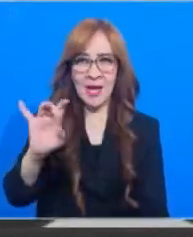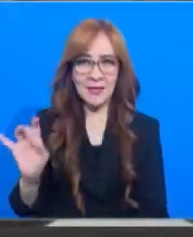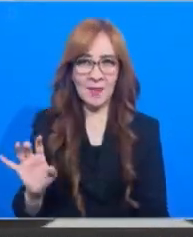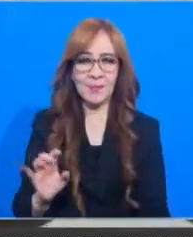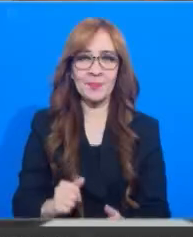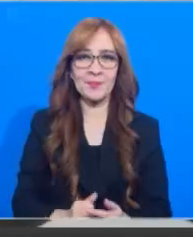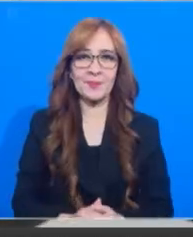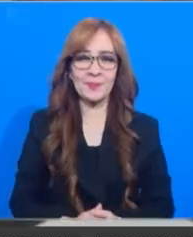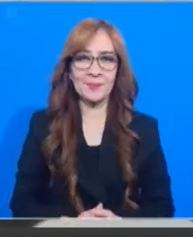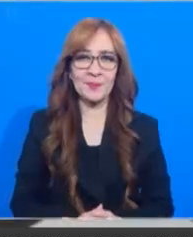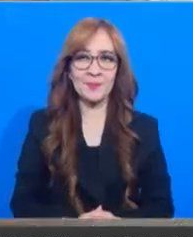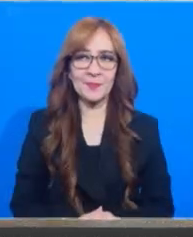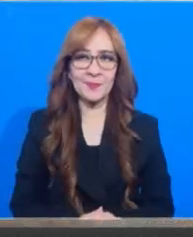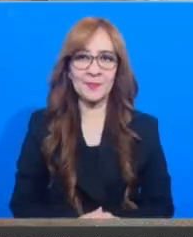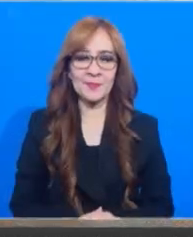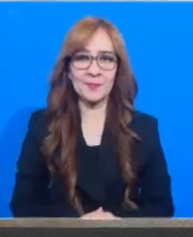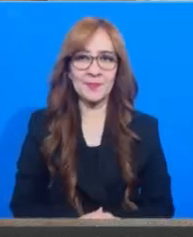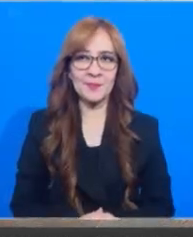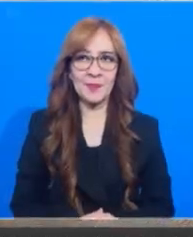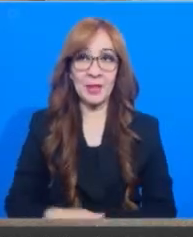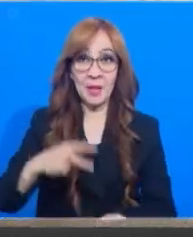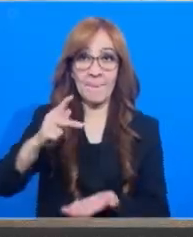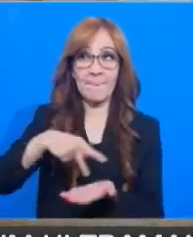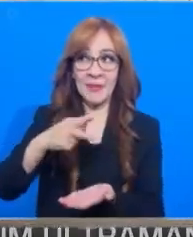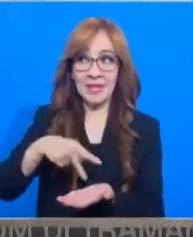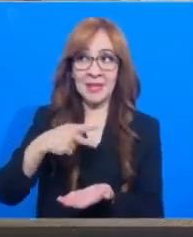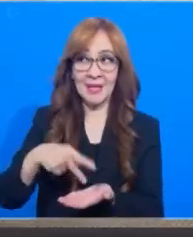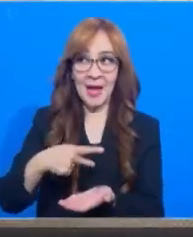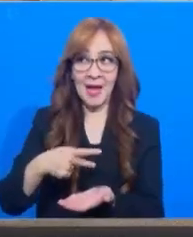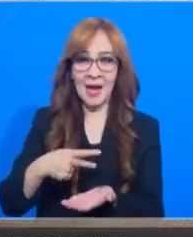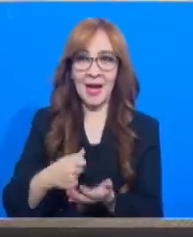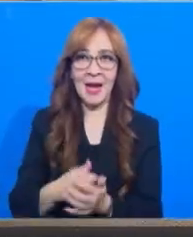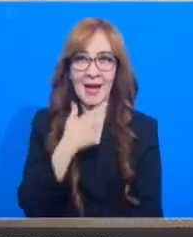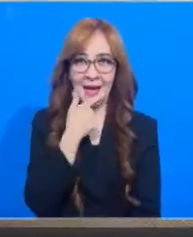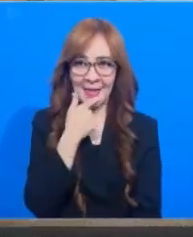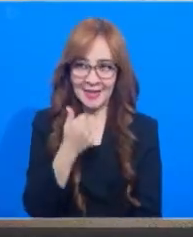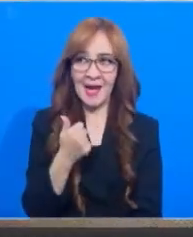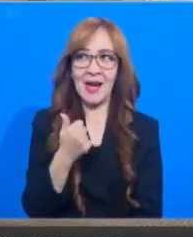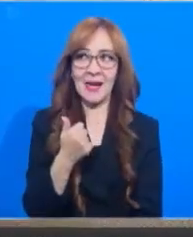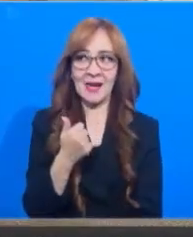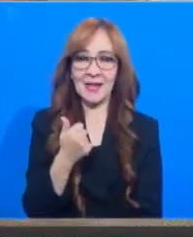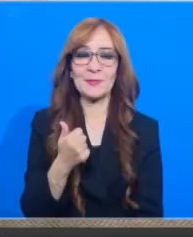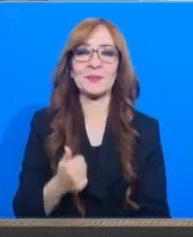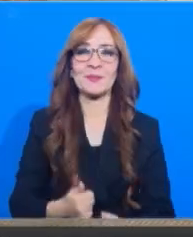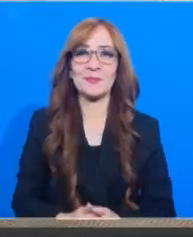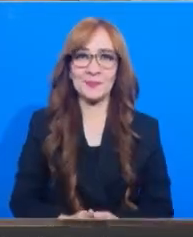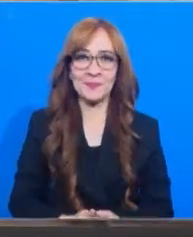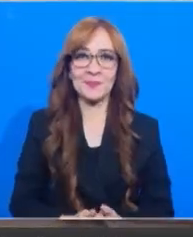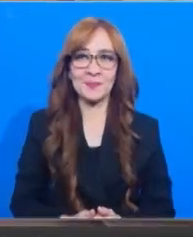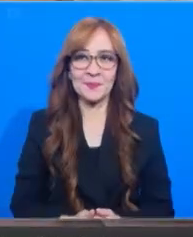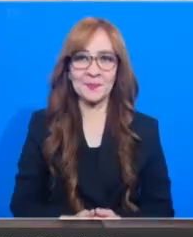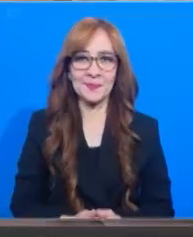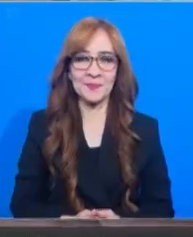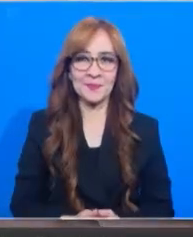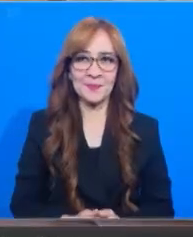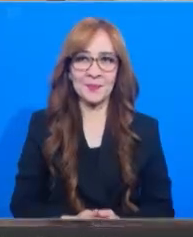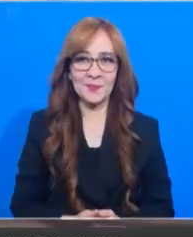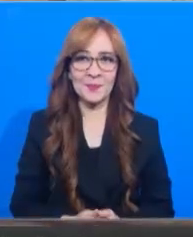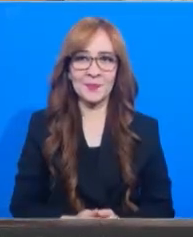Nganjuk. Tekstur mie-nya enak, sama karinya kerasa banget.